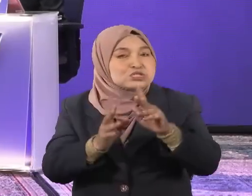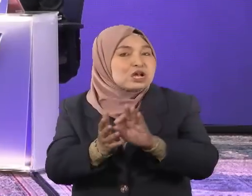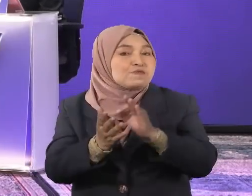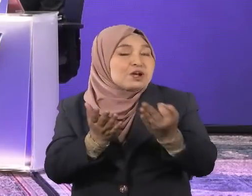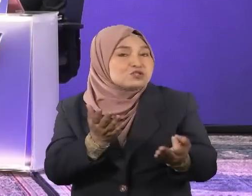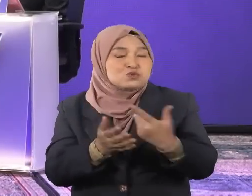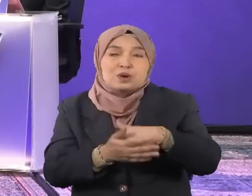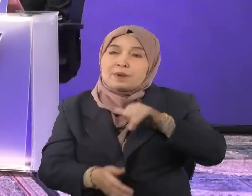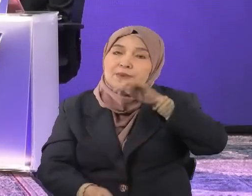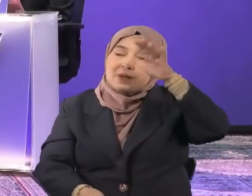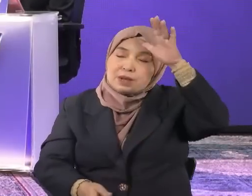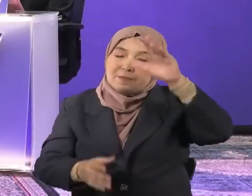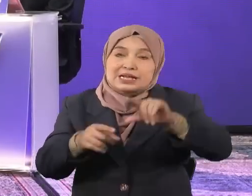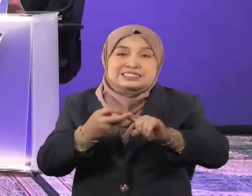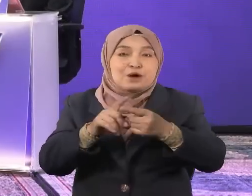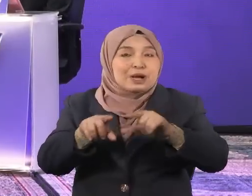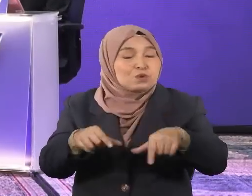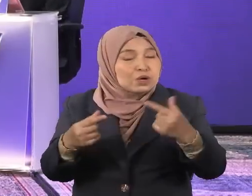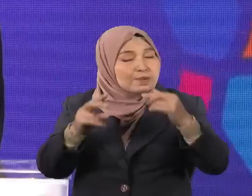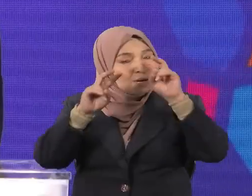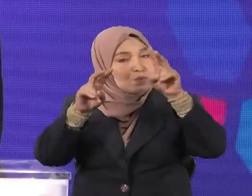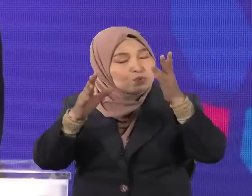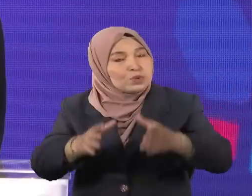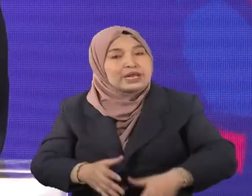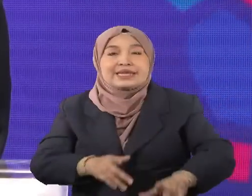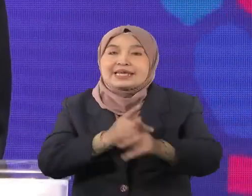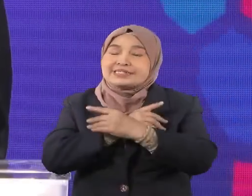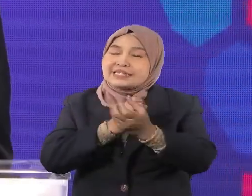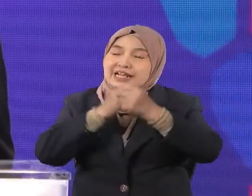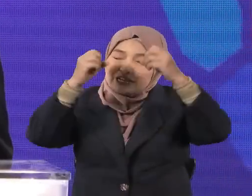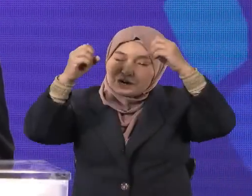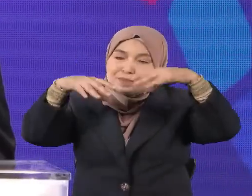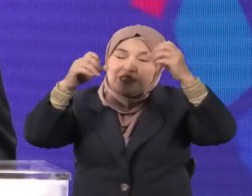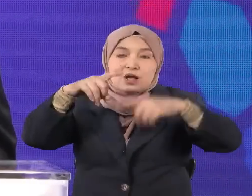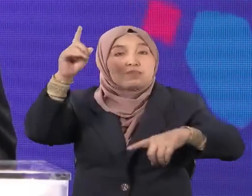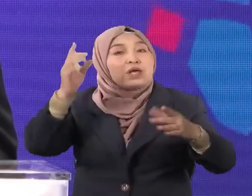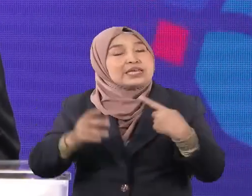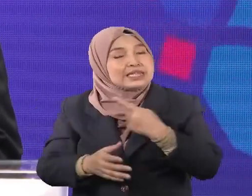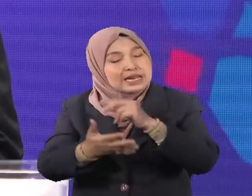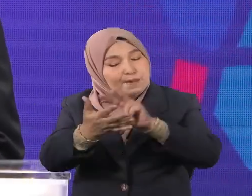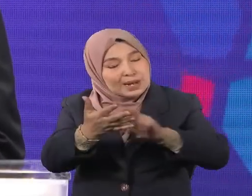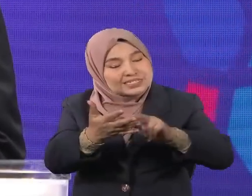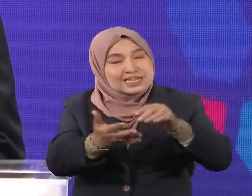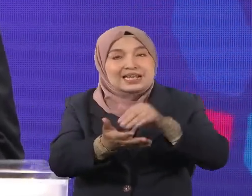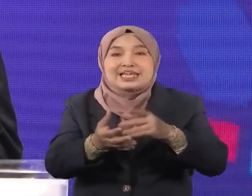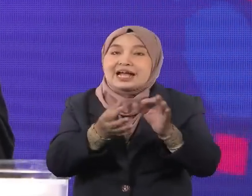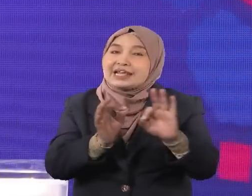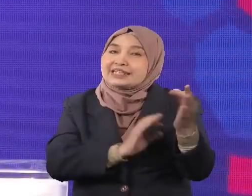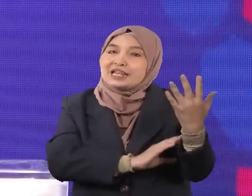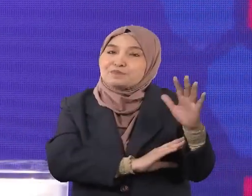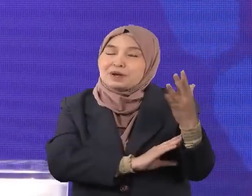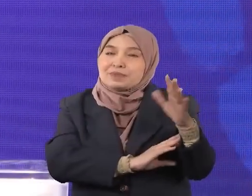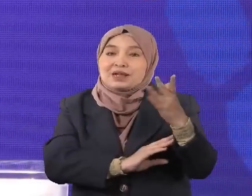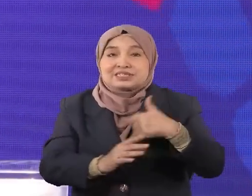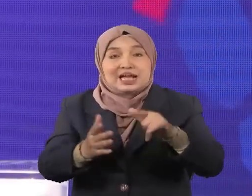ibu-ibu, ayah-ayah, sahabat Al-Quran, para penonton yang dikasihi dirahmati Allah Subhanahu Wa Taala, kita nak baca lagi sekali ayat yang ke-15.